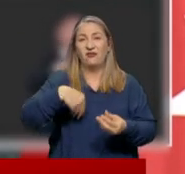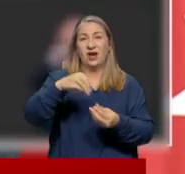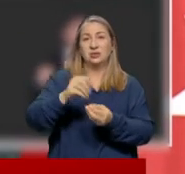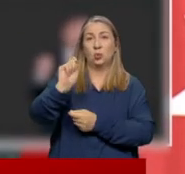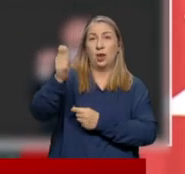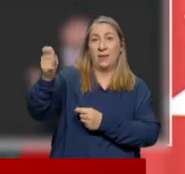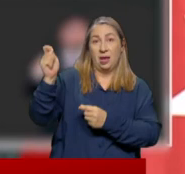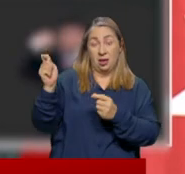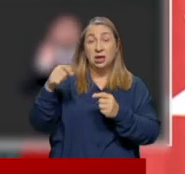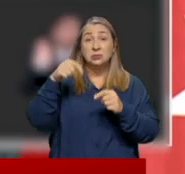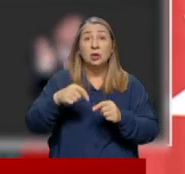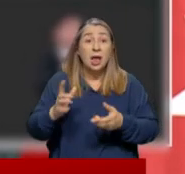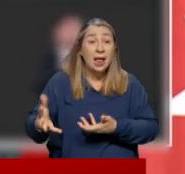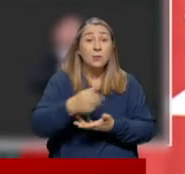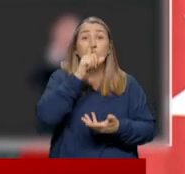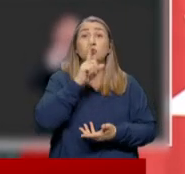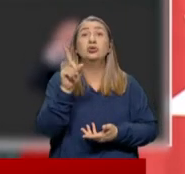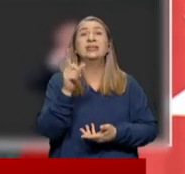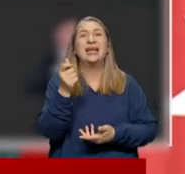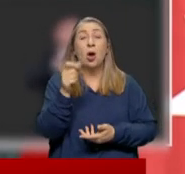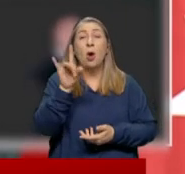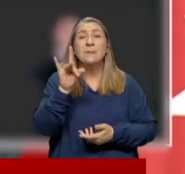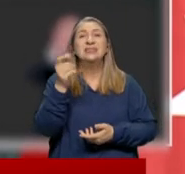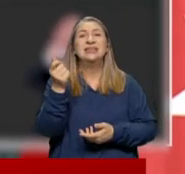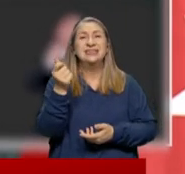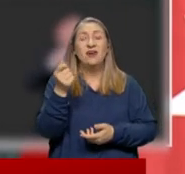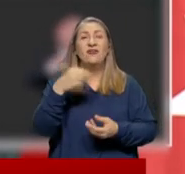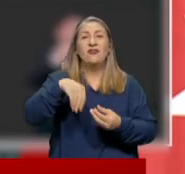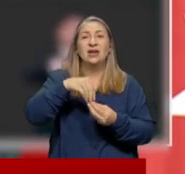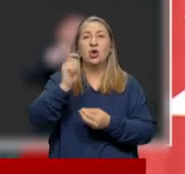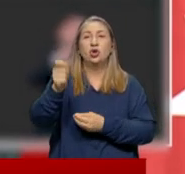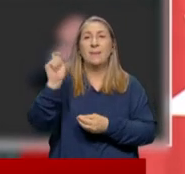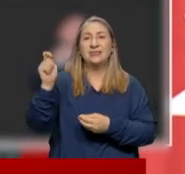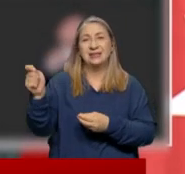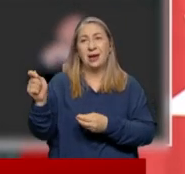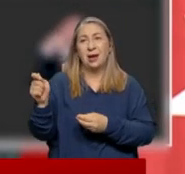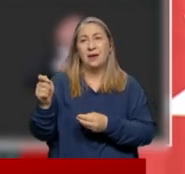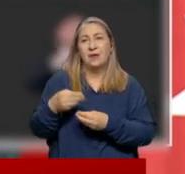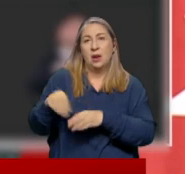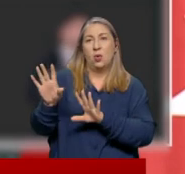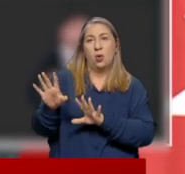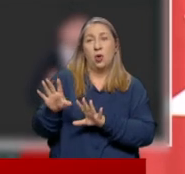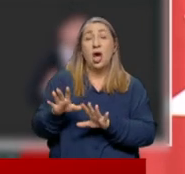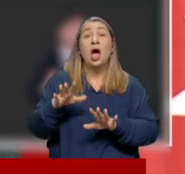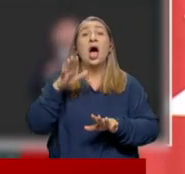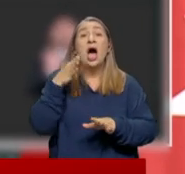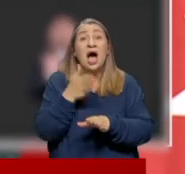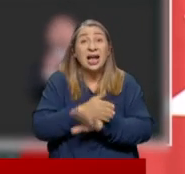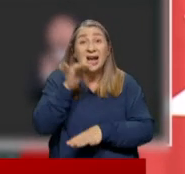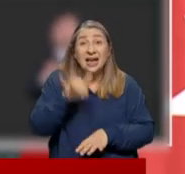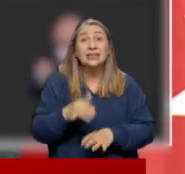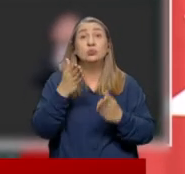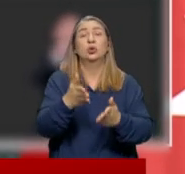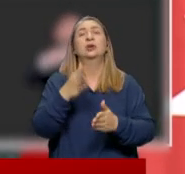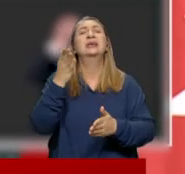faize gidiyor bugün toplanan her 100 liranın 15 lirası faiz ödemesinde kullanılmaktadır hakikat budur